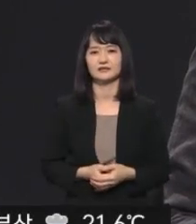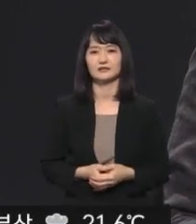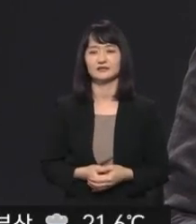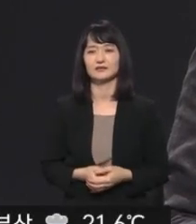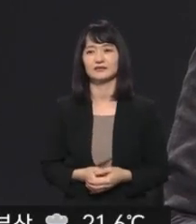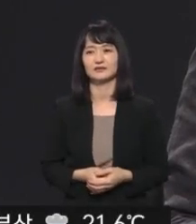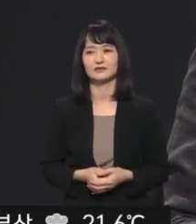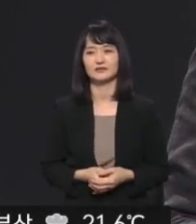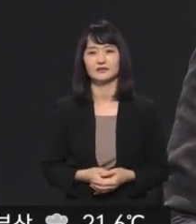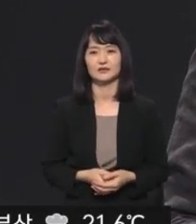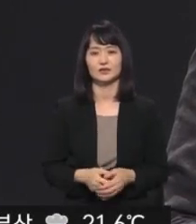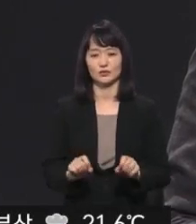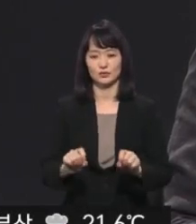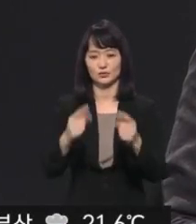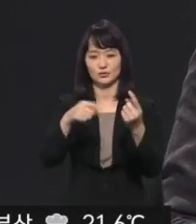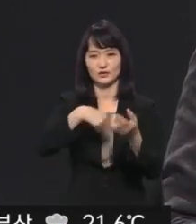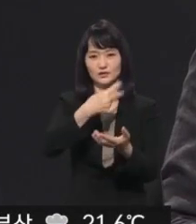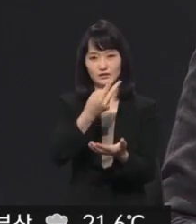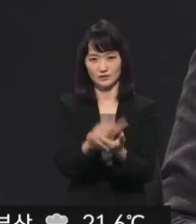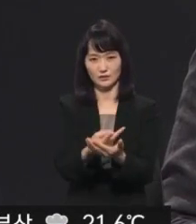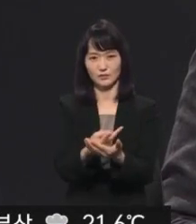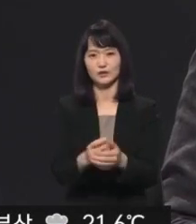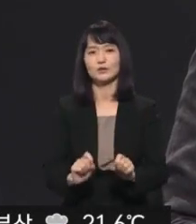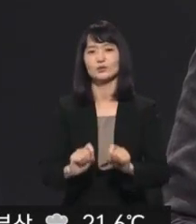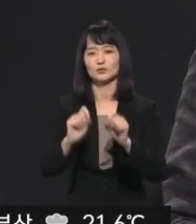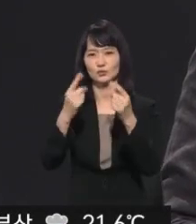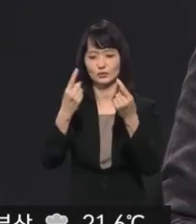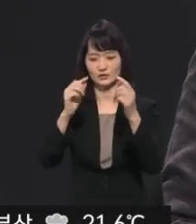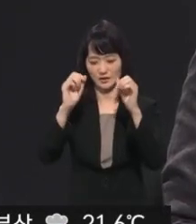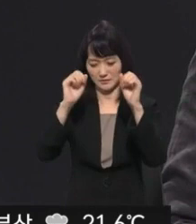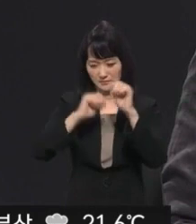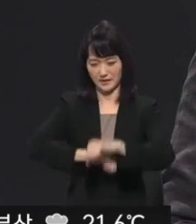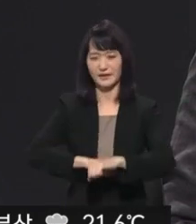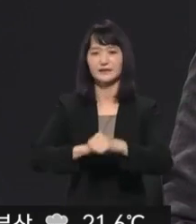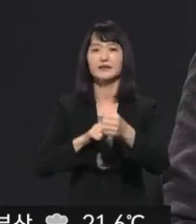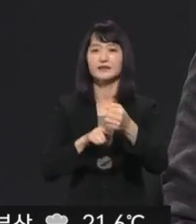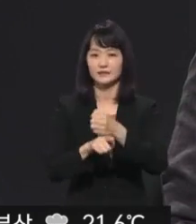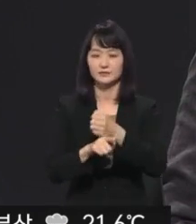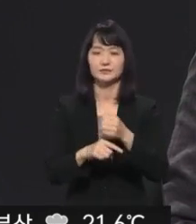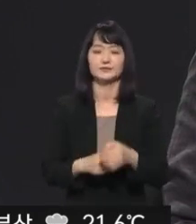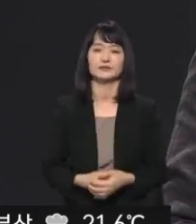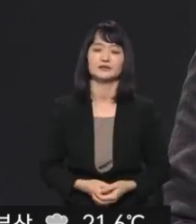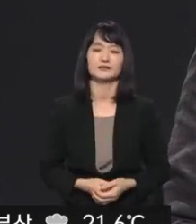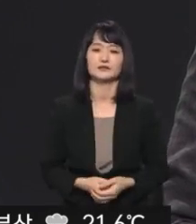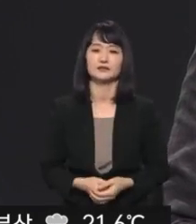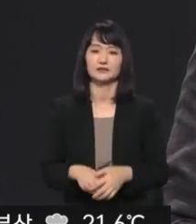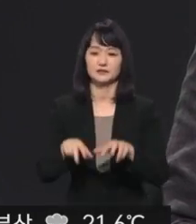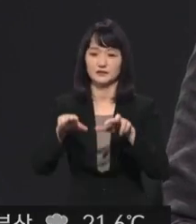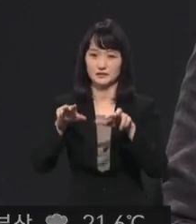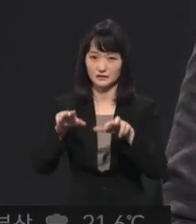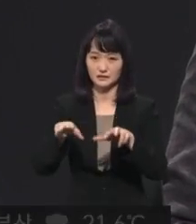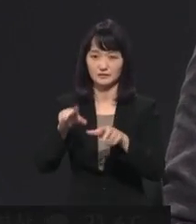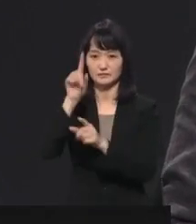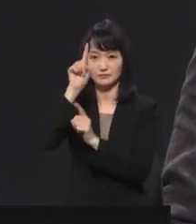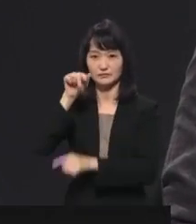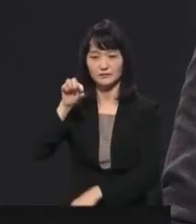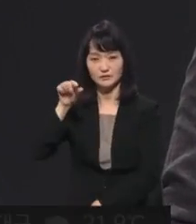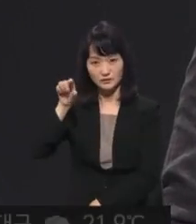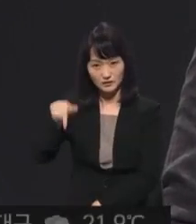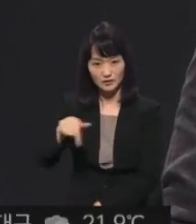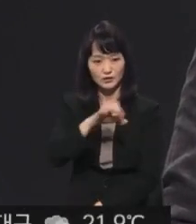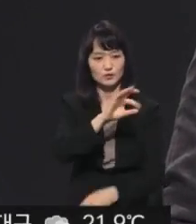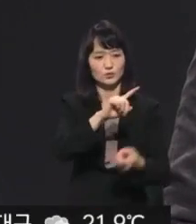같이 넘어져서 같이 만한 드렸듯이 잘 알고 있습니까 지금 이 수석대표 와 유력한 사이에 이 끝없는